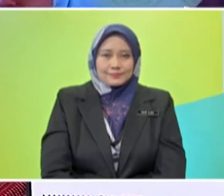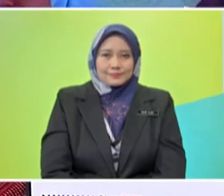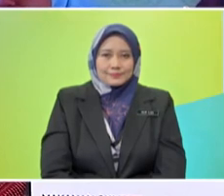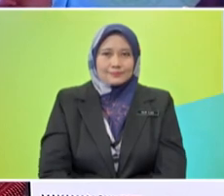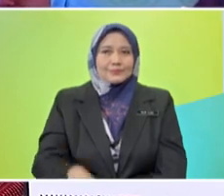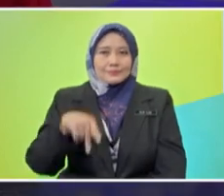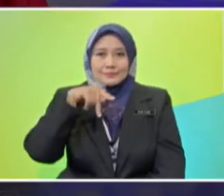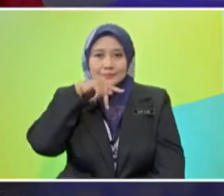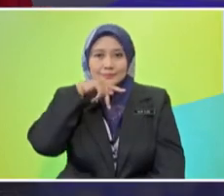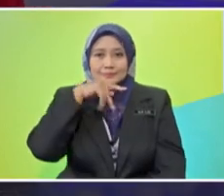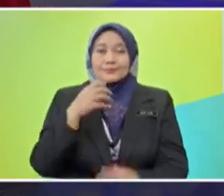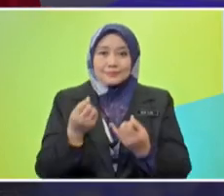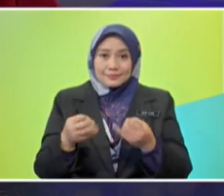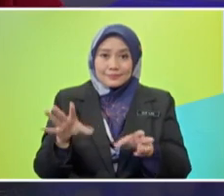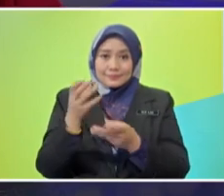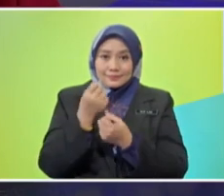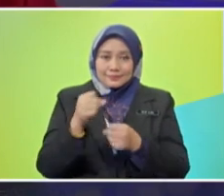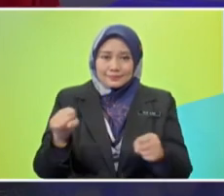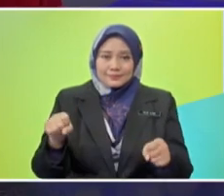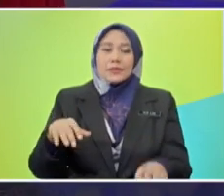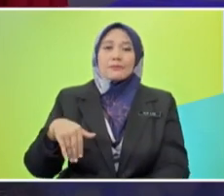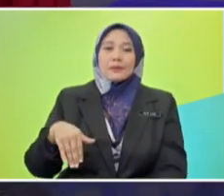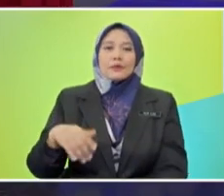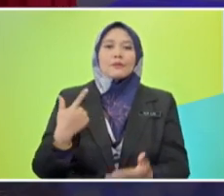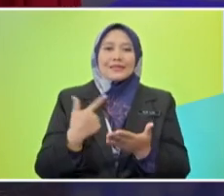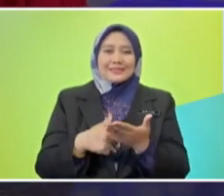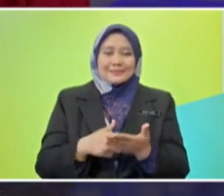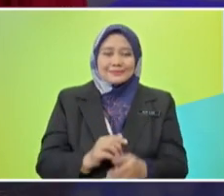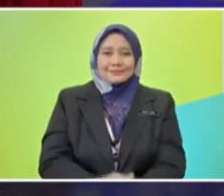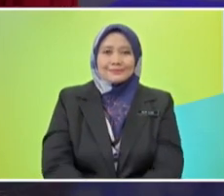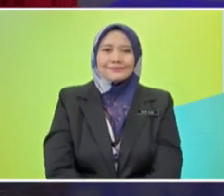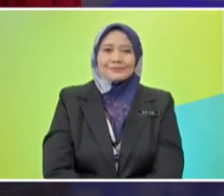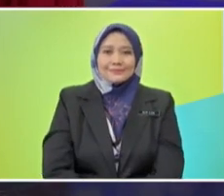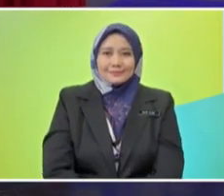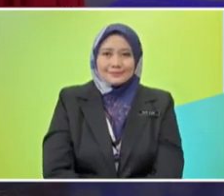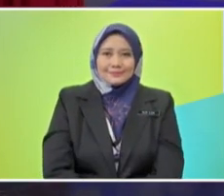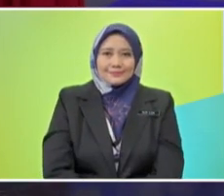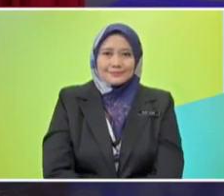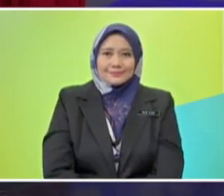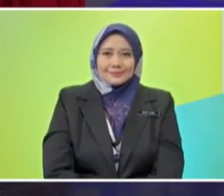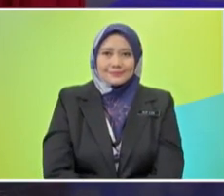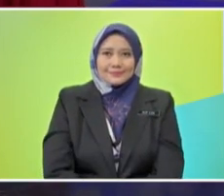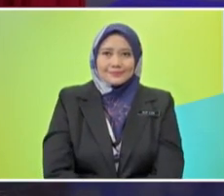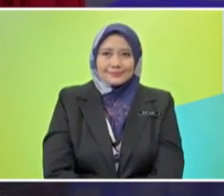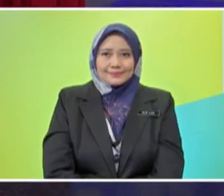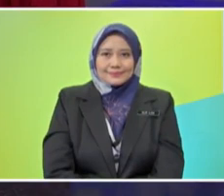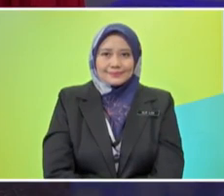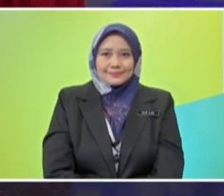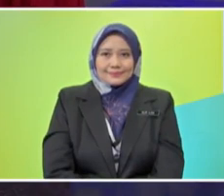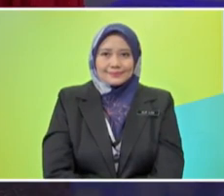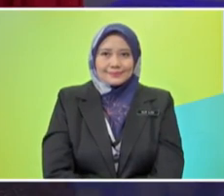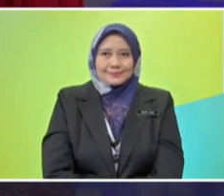dah siap ke? Belum lagi. Amni. Teruskan Alisha. Okey. Amni dia tengah menulis nampaknya bersama dengan ibunda tercinta. Ya.